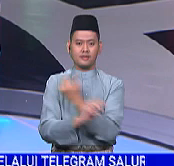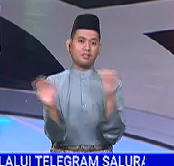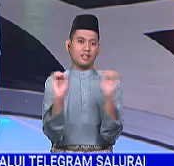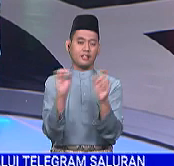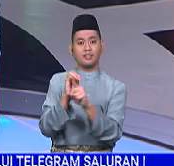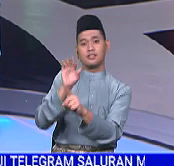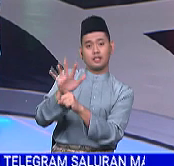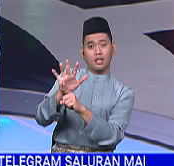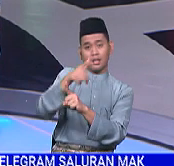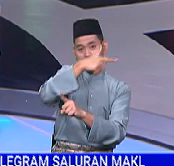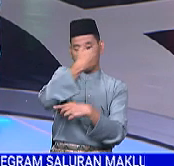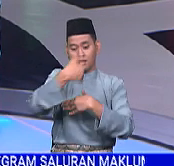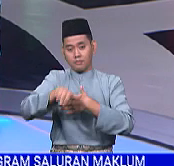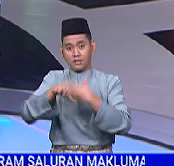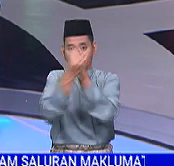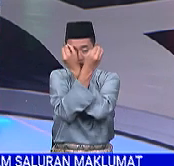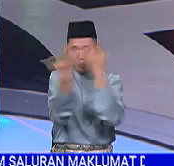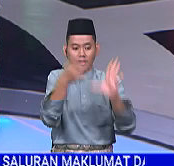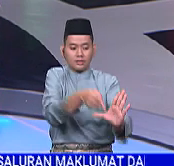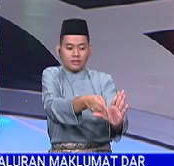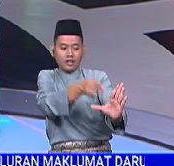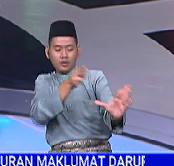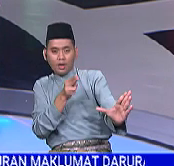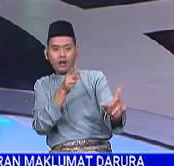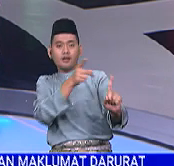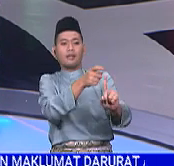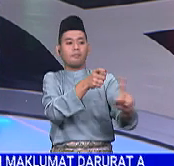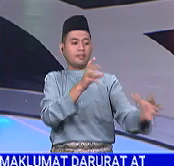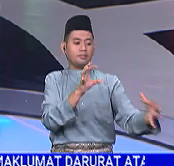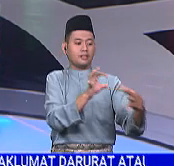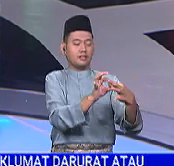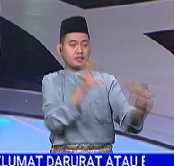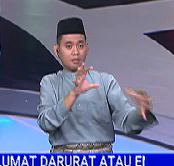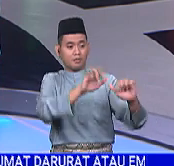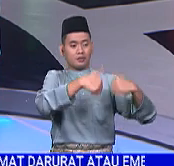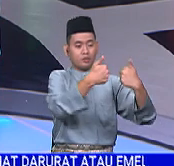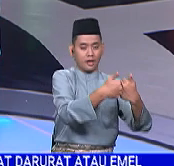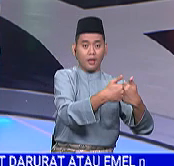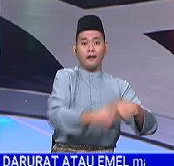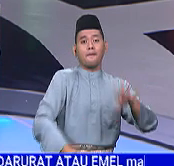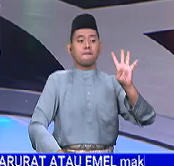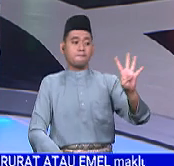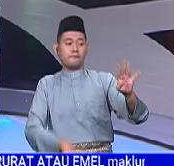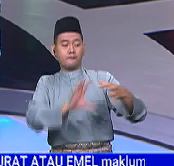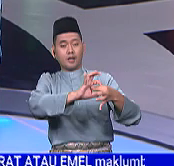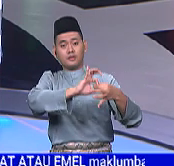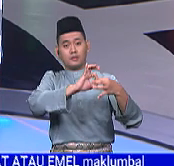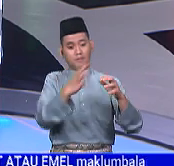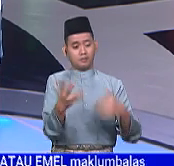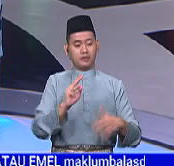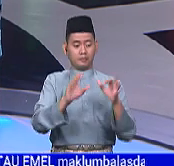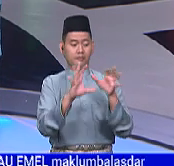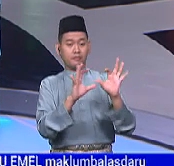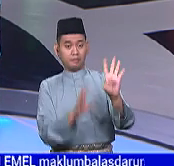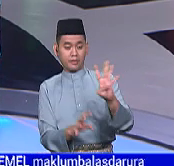terjejas selepas mengumumkan untuk keluar sebagai ahli gabungan PSM. PSS antara empat ahli gabungan PSM yang telah mengumumkan